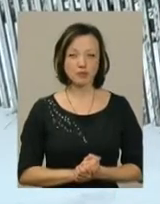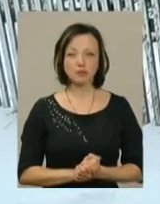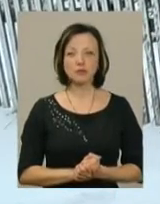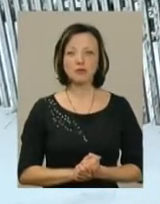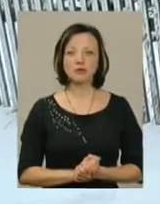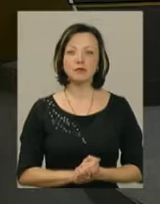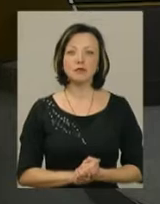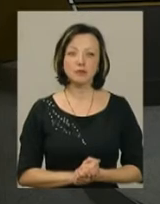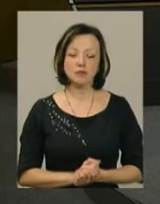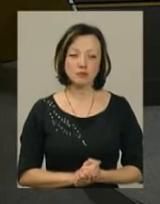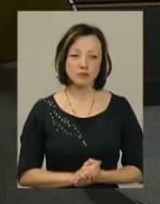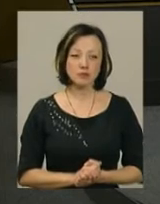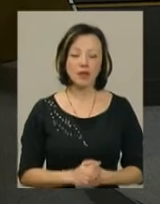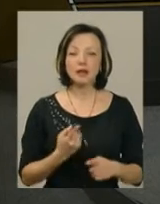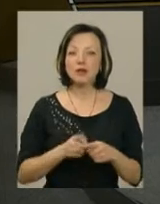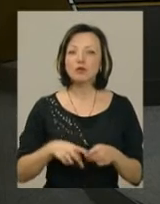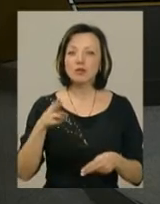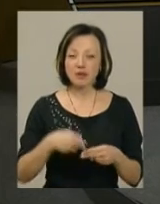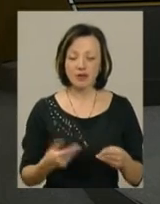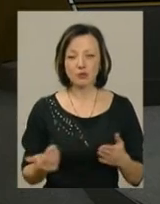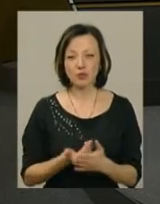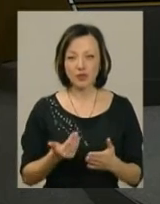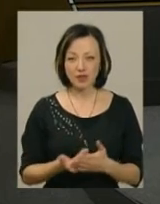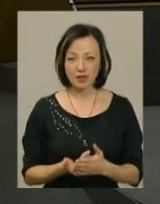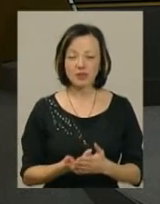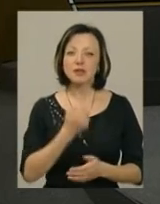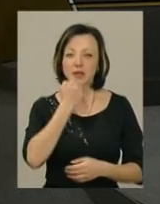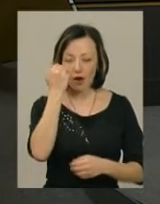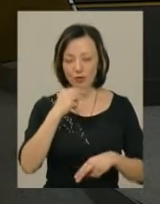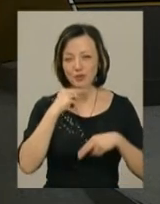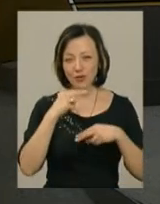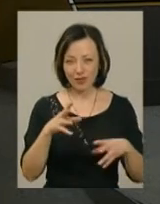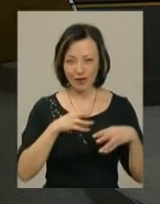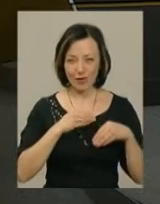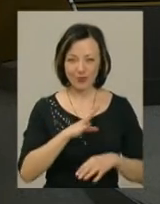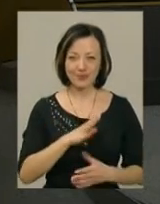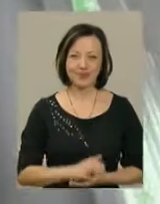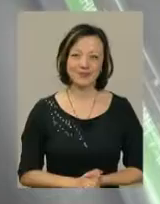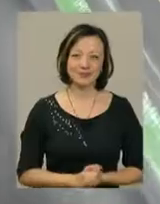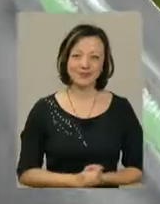Центр. На цьому ми завершуємо інформаційний випуск. Дякуємо, що були з нами.